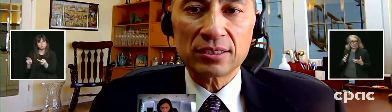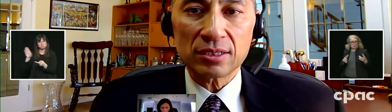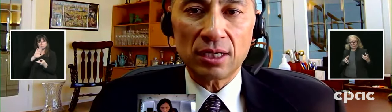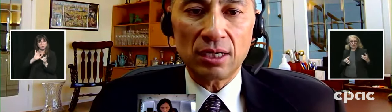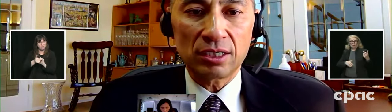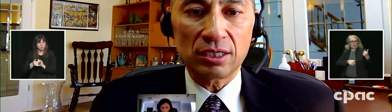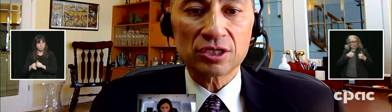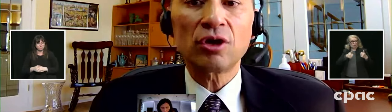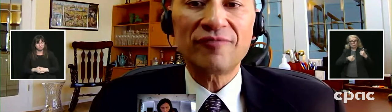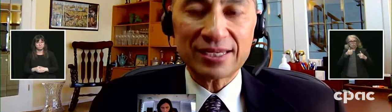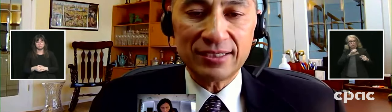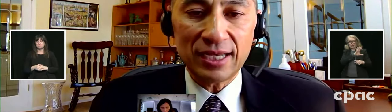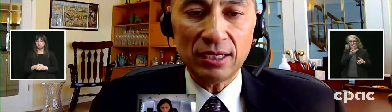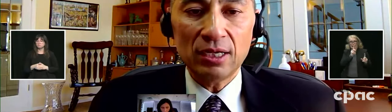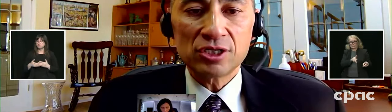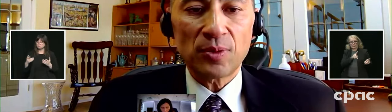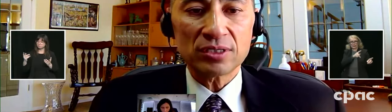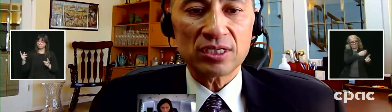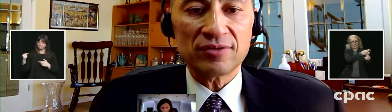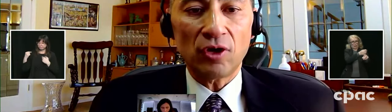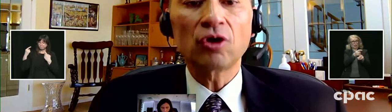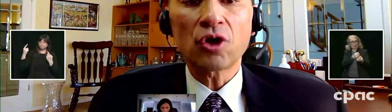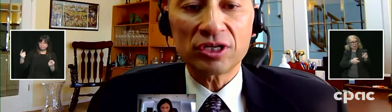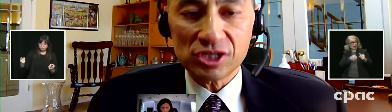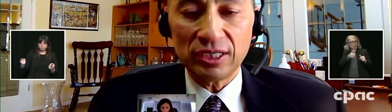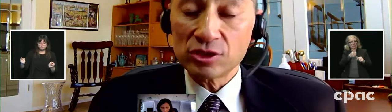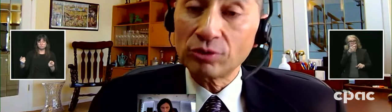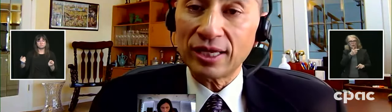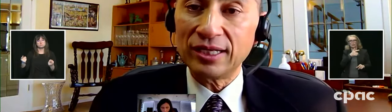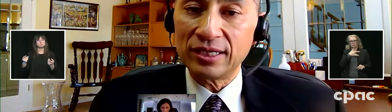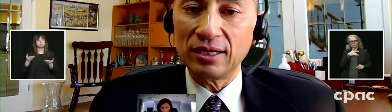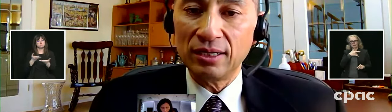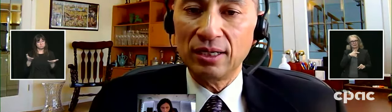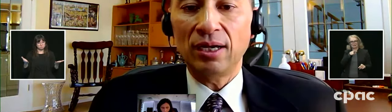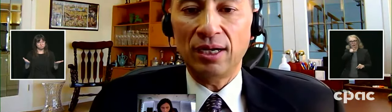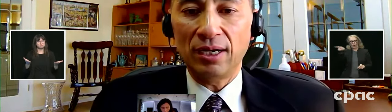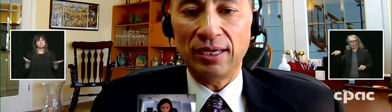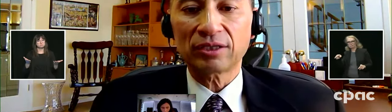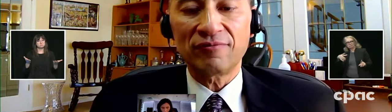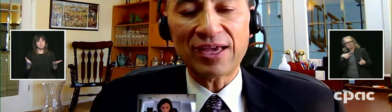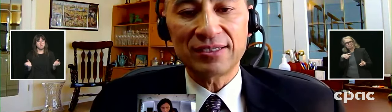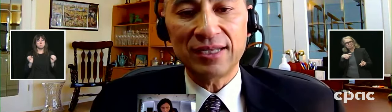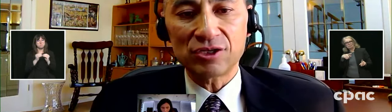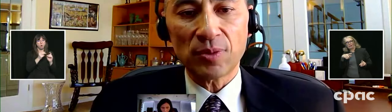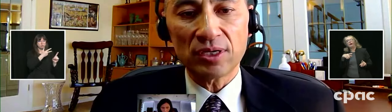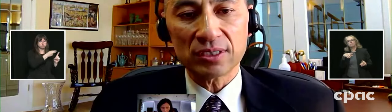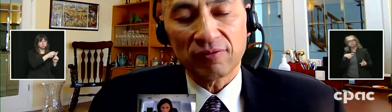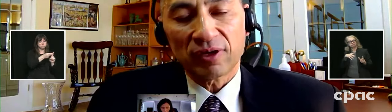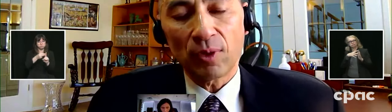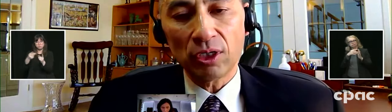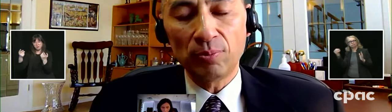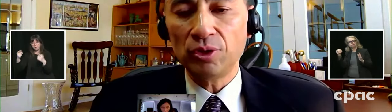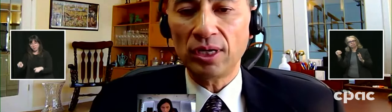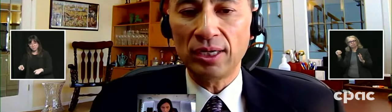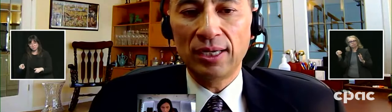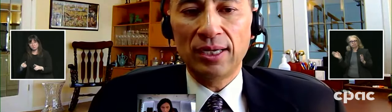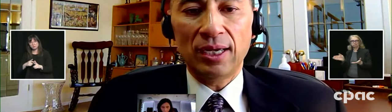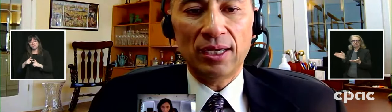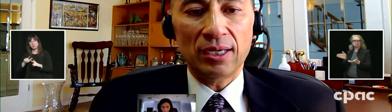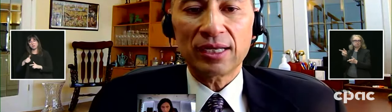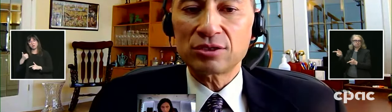Canadiens qui seront vaccinés, je pense que ça va encourager les autres Canadiens à être vacciné. Je pense que vraiment le